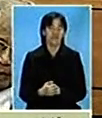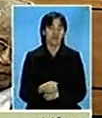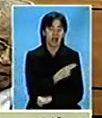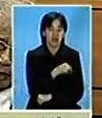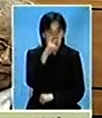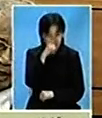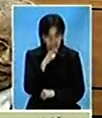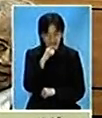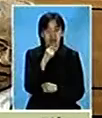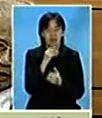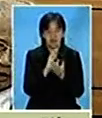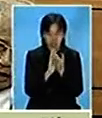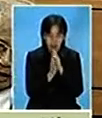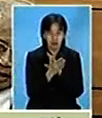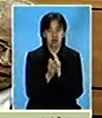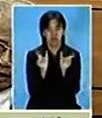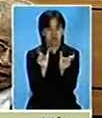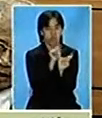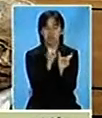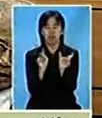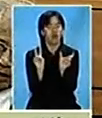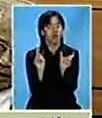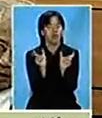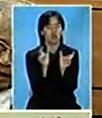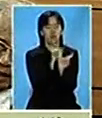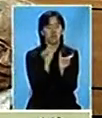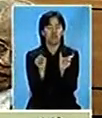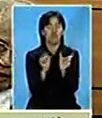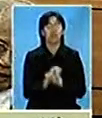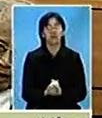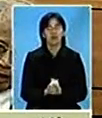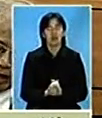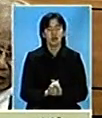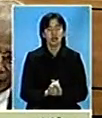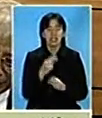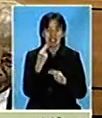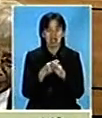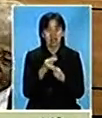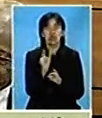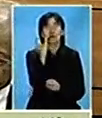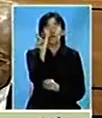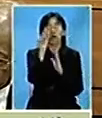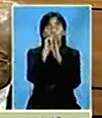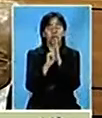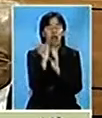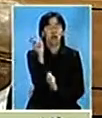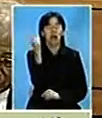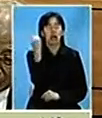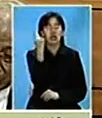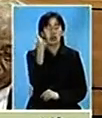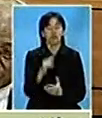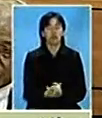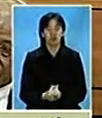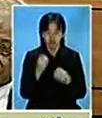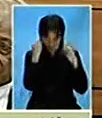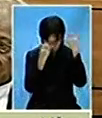ยุกต์นะครับทำให้เห็นว่ามีสองเรื่องอยู่ในเรื่องอยู่ในกฎหมายฉบับเดียวกันแต่ชื่อเนี่ยไม่ได้สะท้อนเลยนะครับในขณะเดียวกันสับส